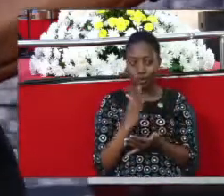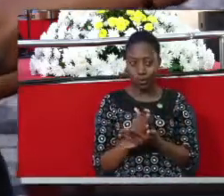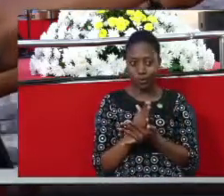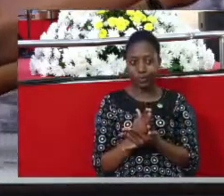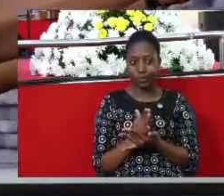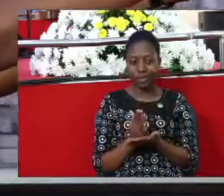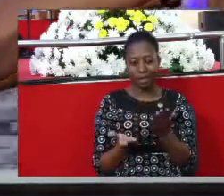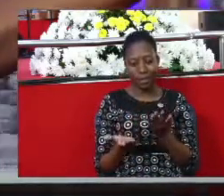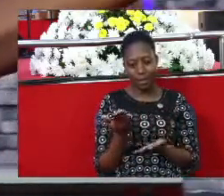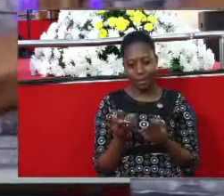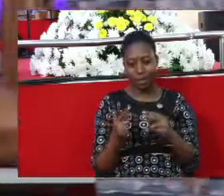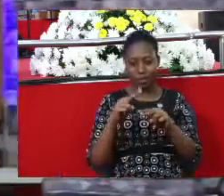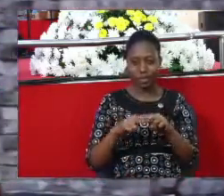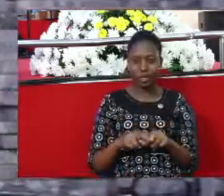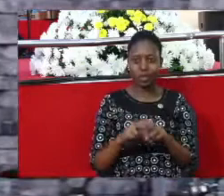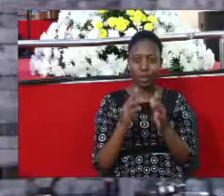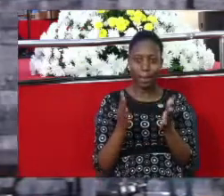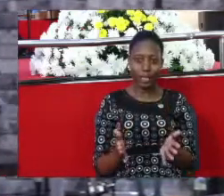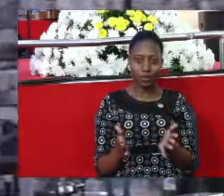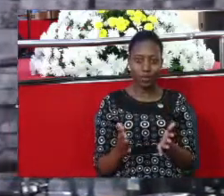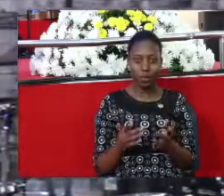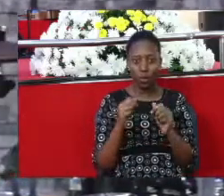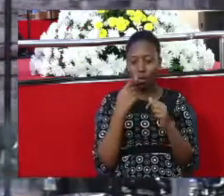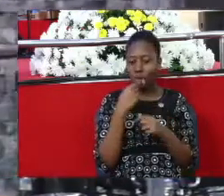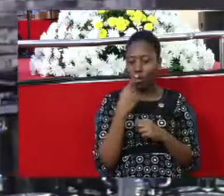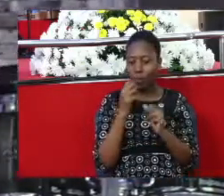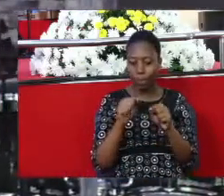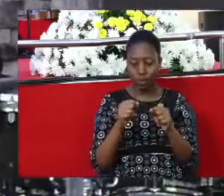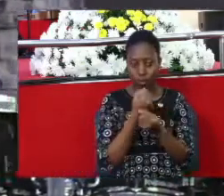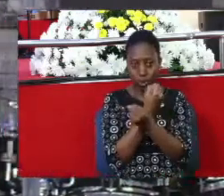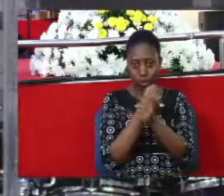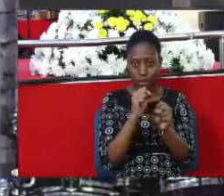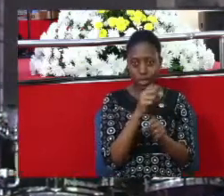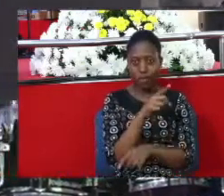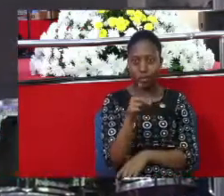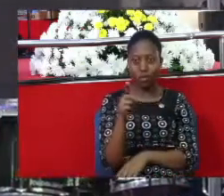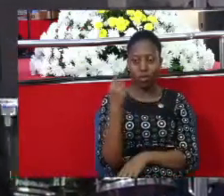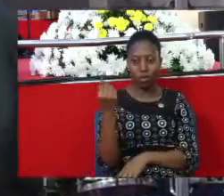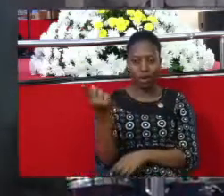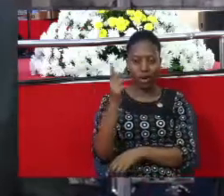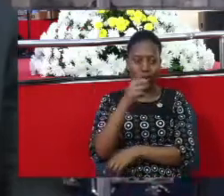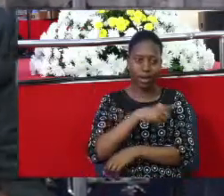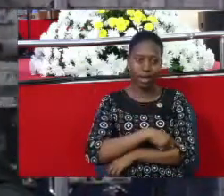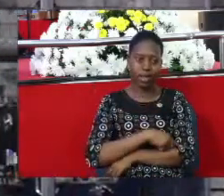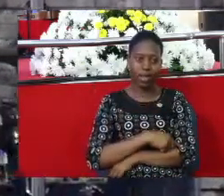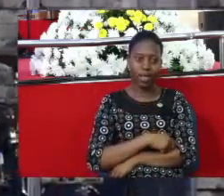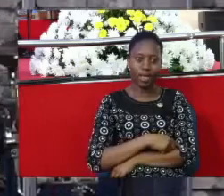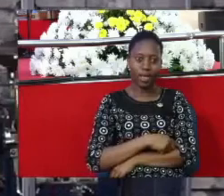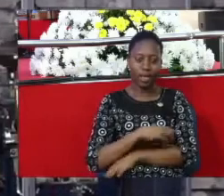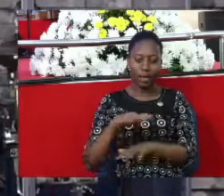someone that can save you one day. Alikuwa amenyimwa permit ya kujenga. Haambiwa aongeze